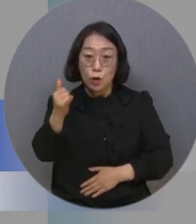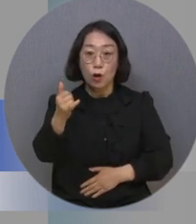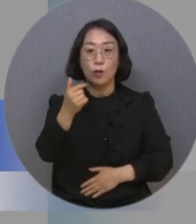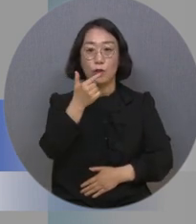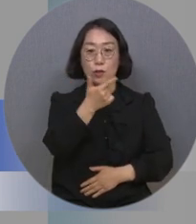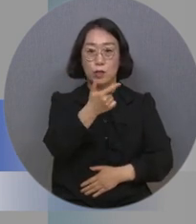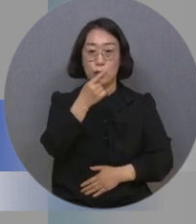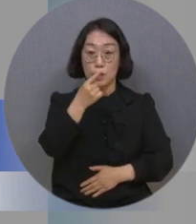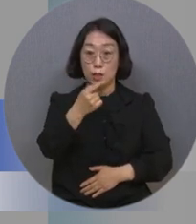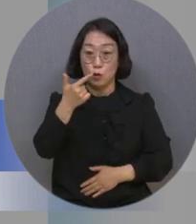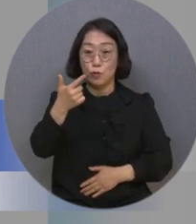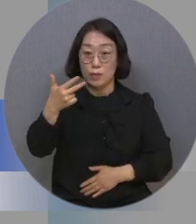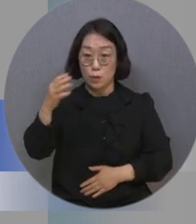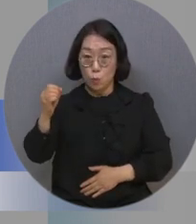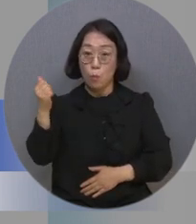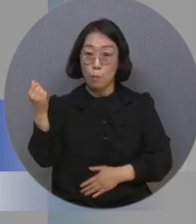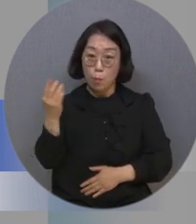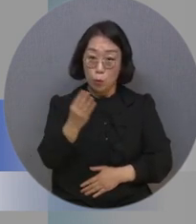그린라이트